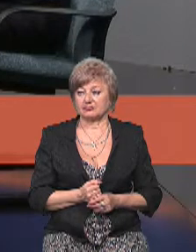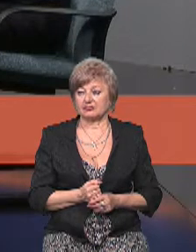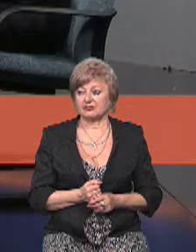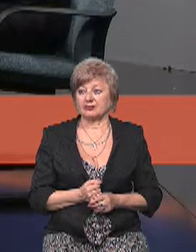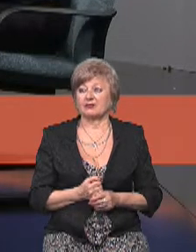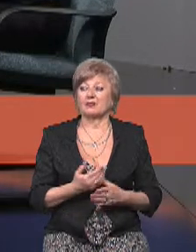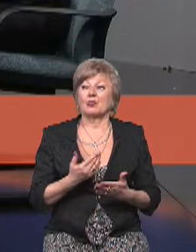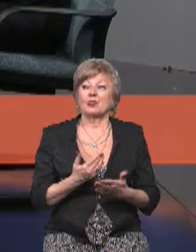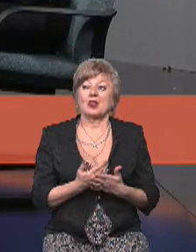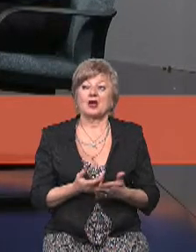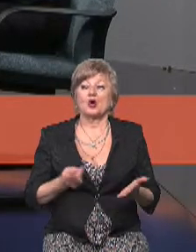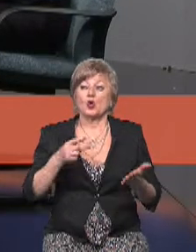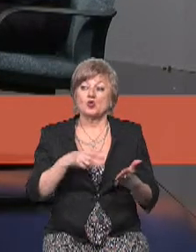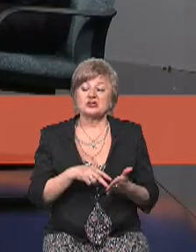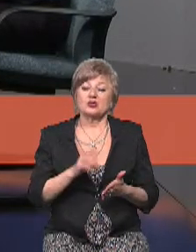Строки встановлені